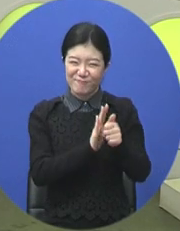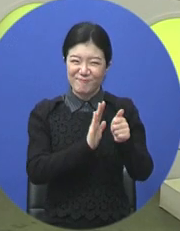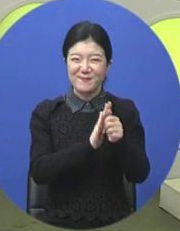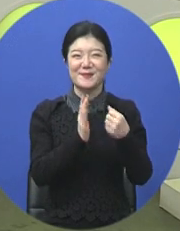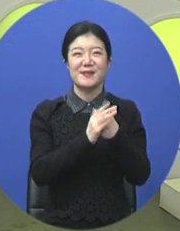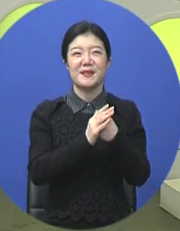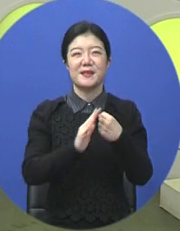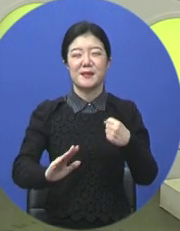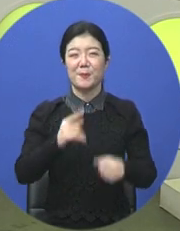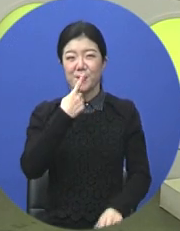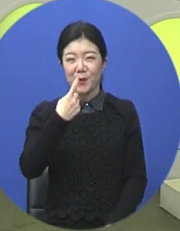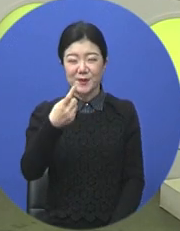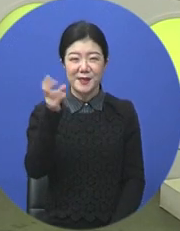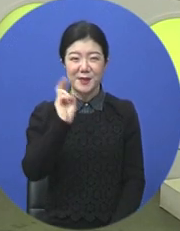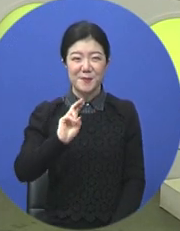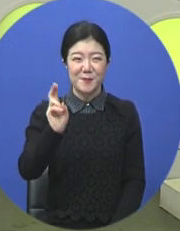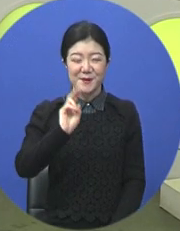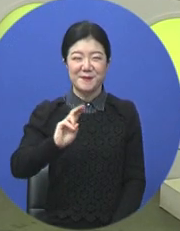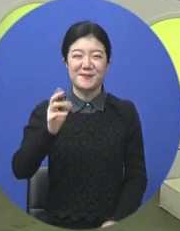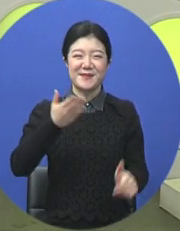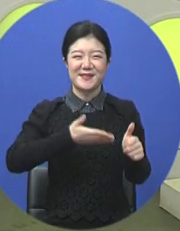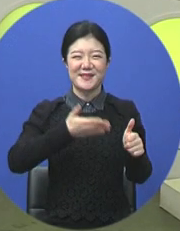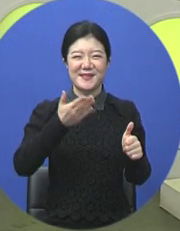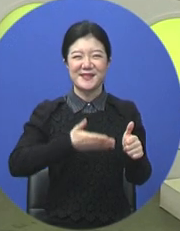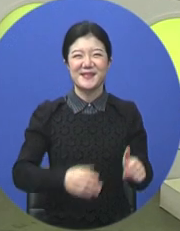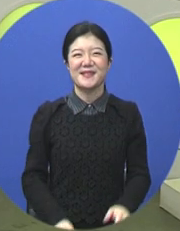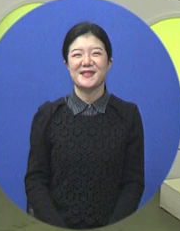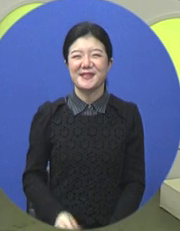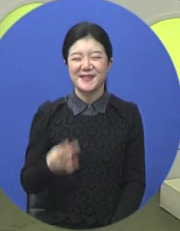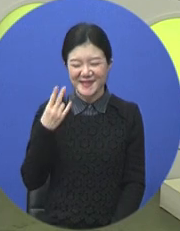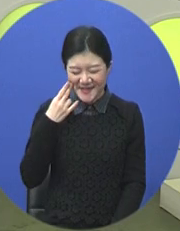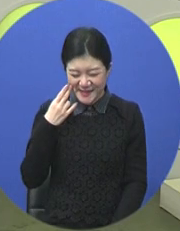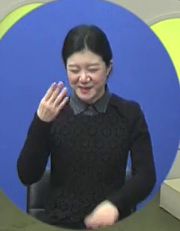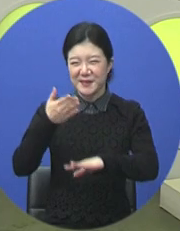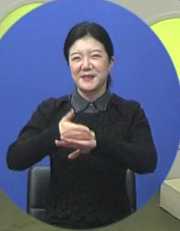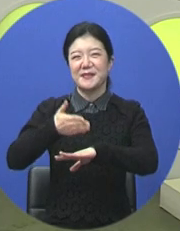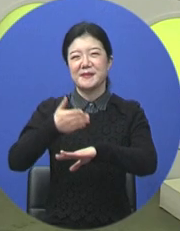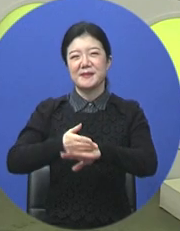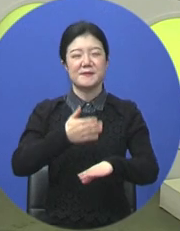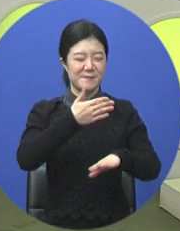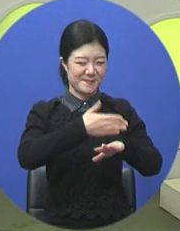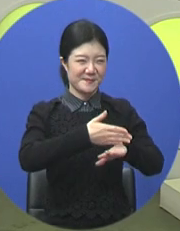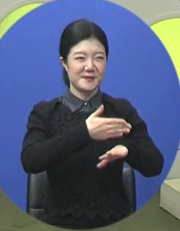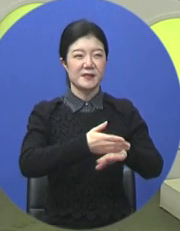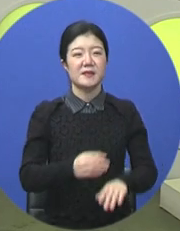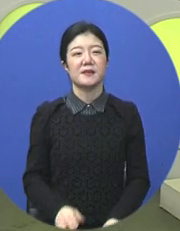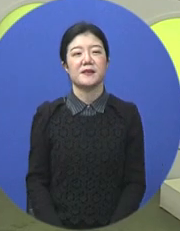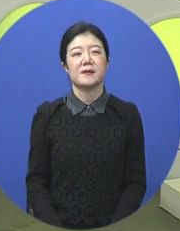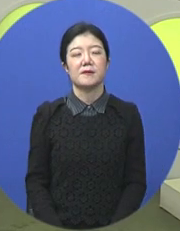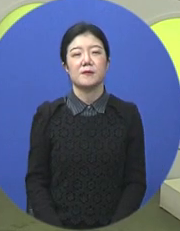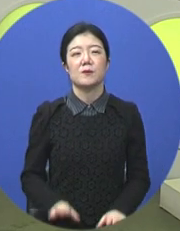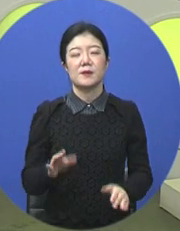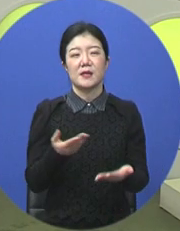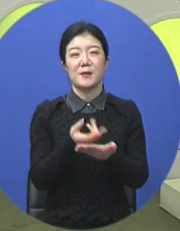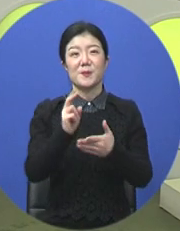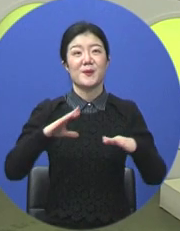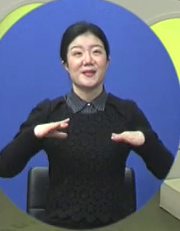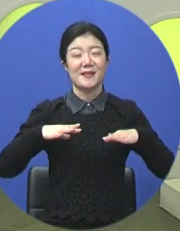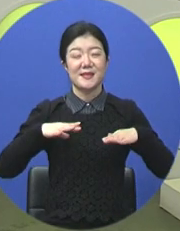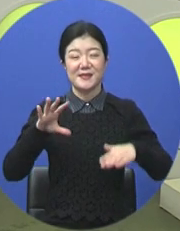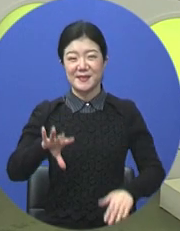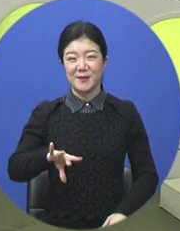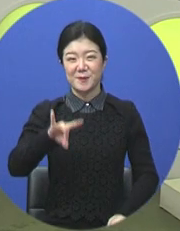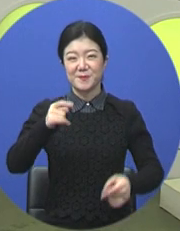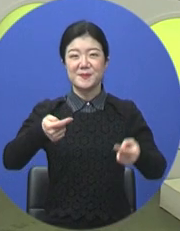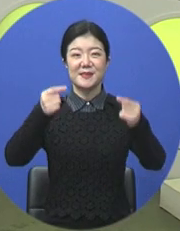할 테니까요 멋지게 한번 뽐내보세요 에 1부 1부 내가 나아 오늘 나눔 노래 잘하는